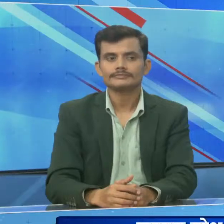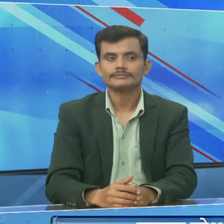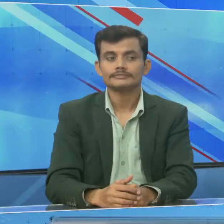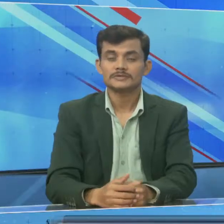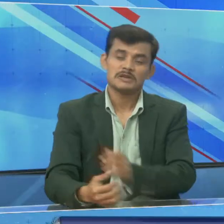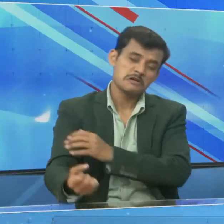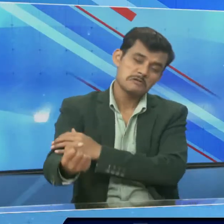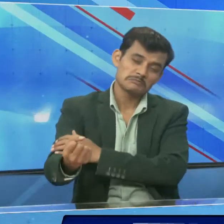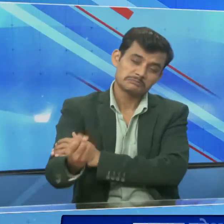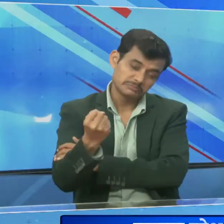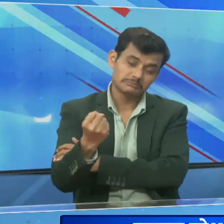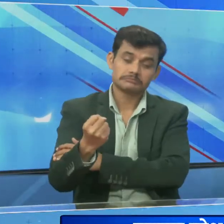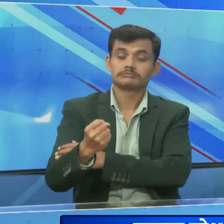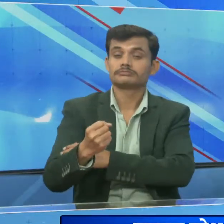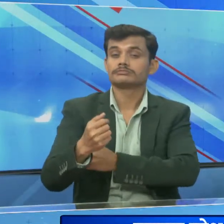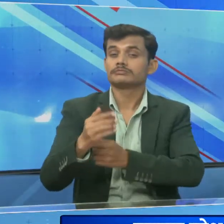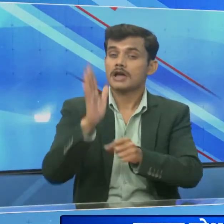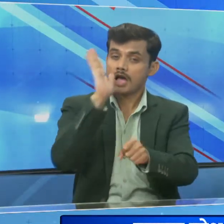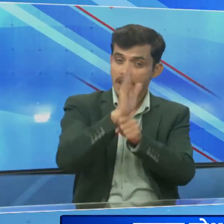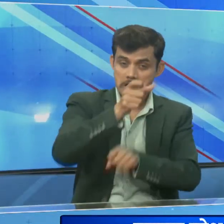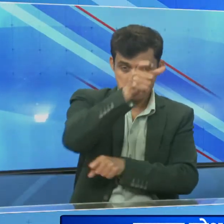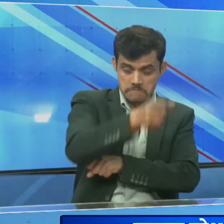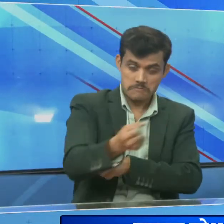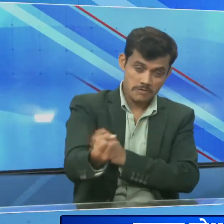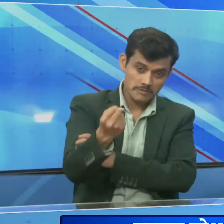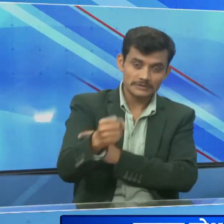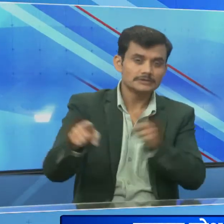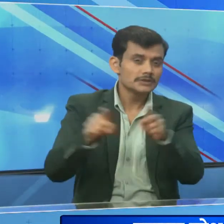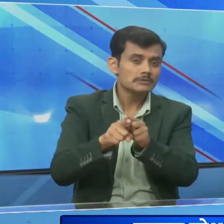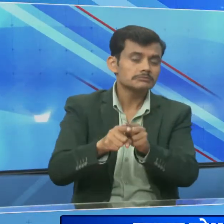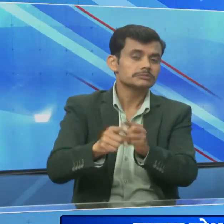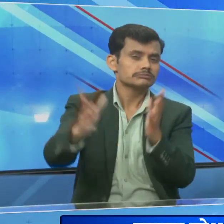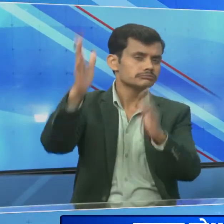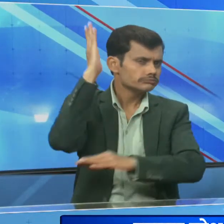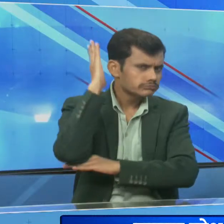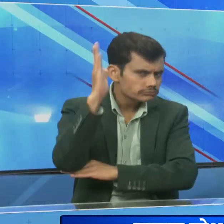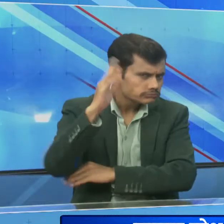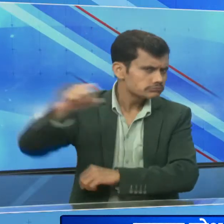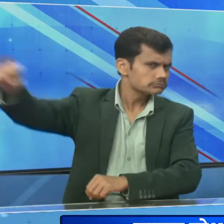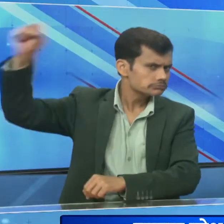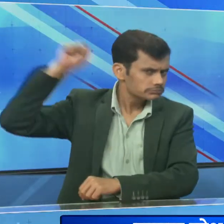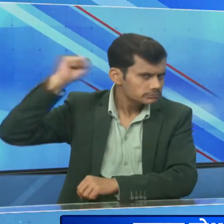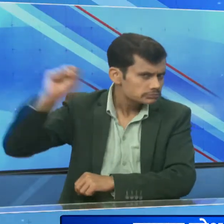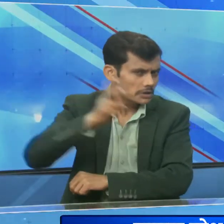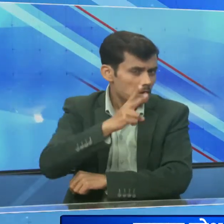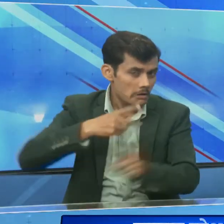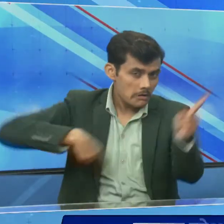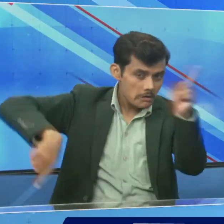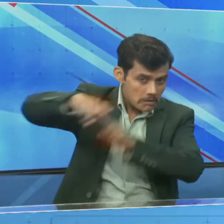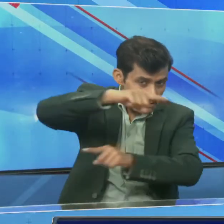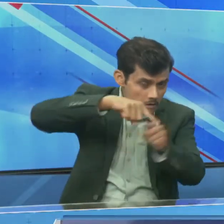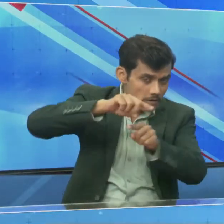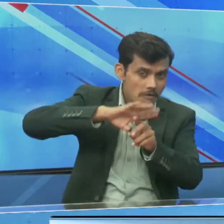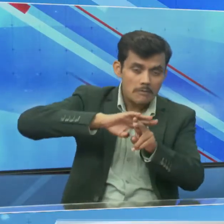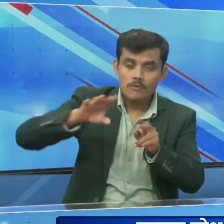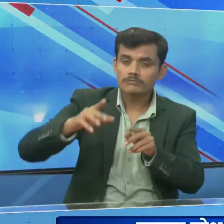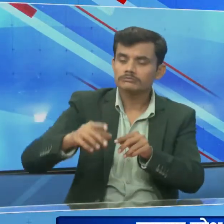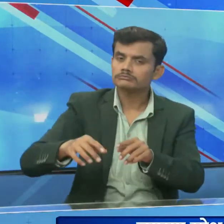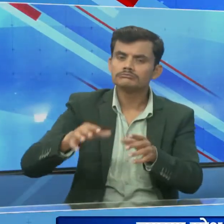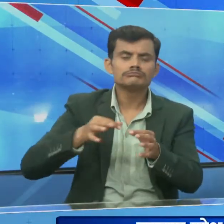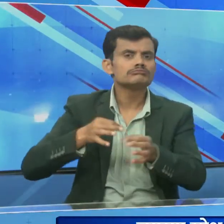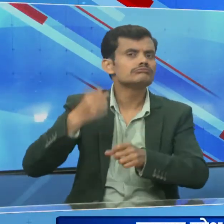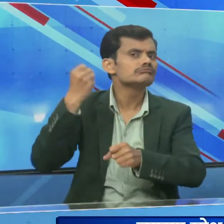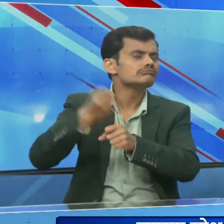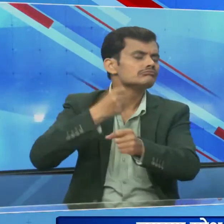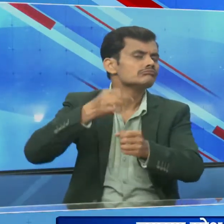मजबूती से लड़ रहे हैं। हमारा प्रचार सभी जगहों में सही ढंग से